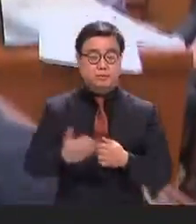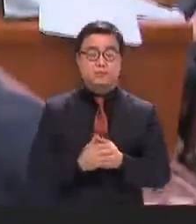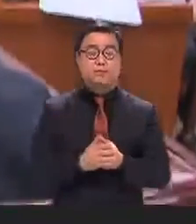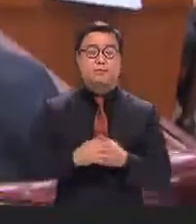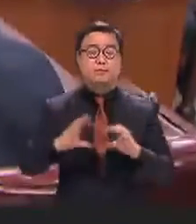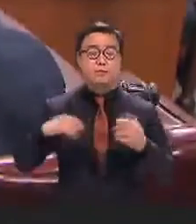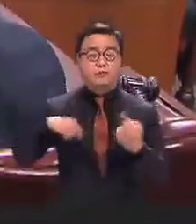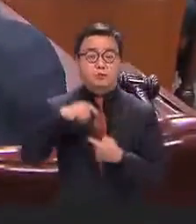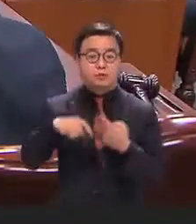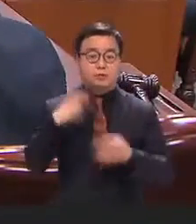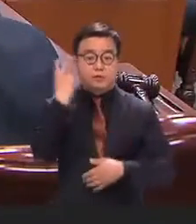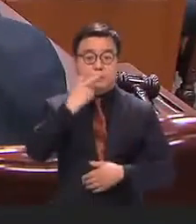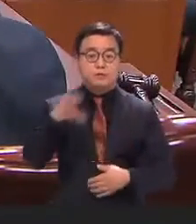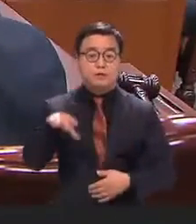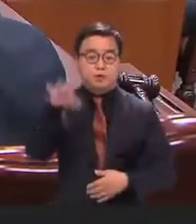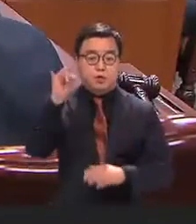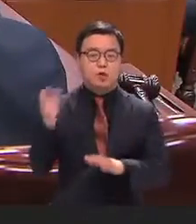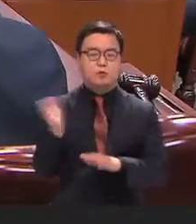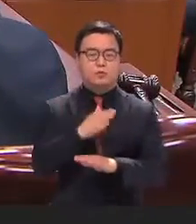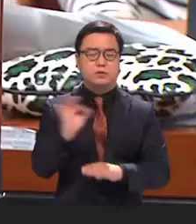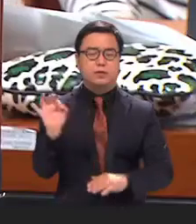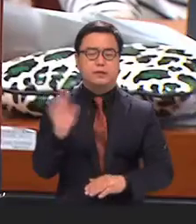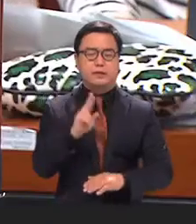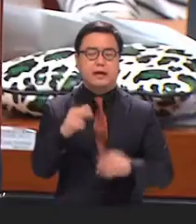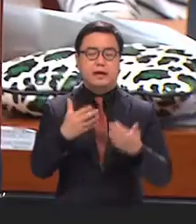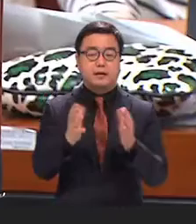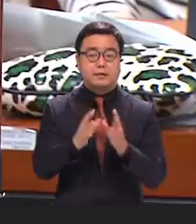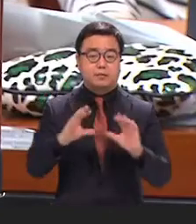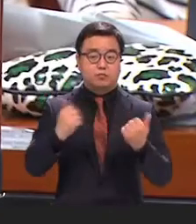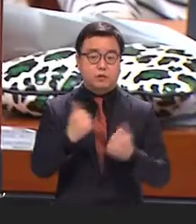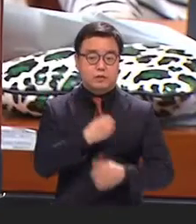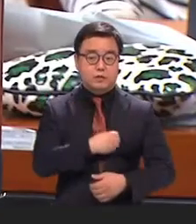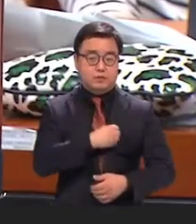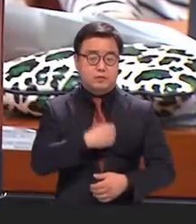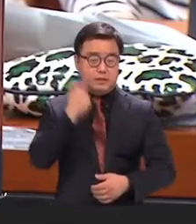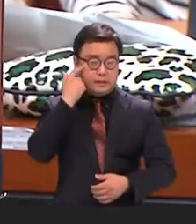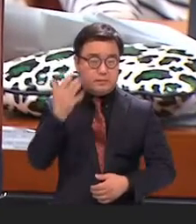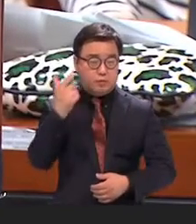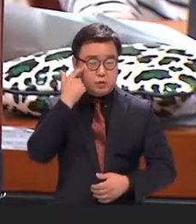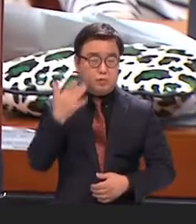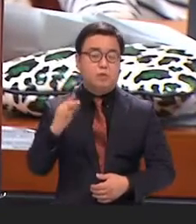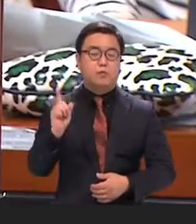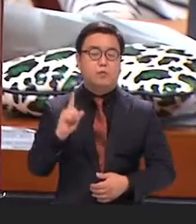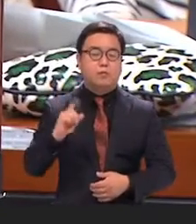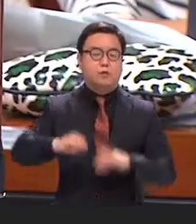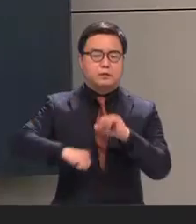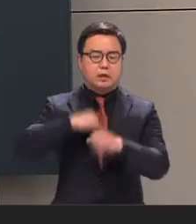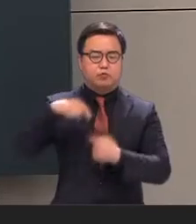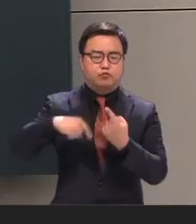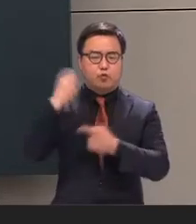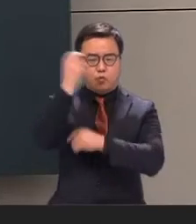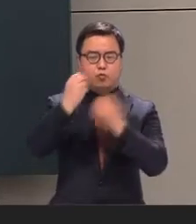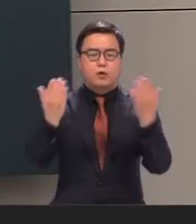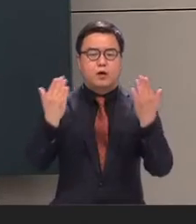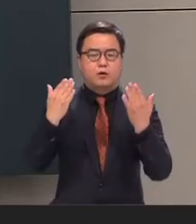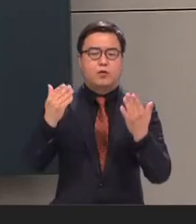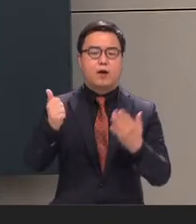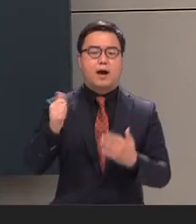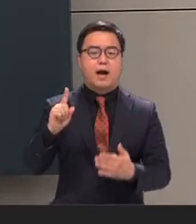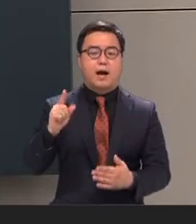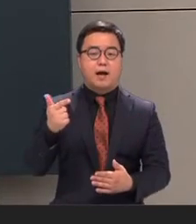국감 초반부터 야당 의원들의 질의는 입시 부정과 특혜 의혹을 받고 있는 서울 자사고인 한화고 문제로